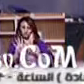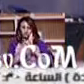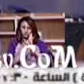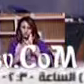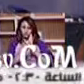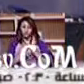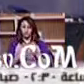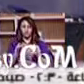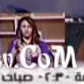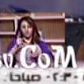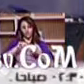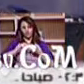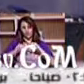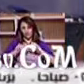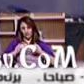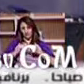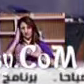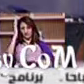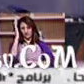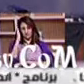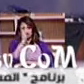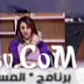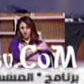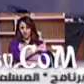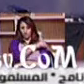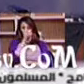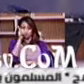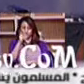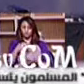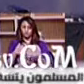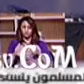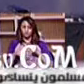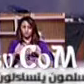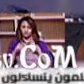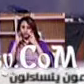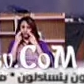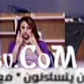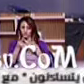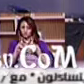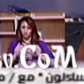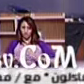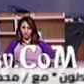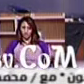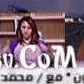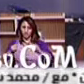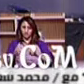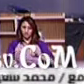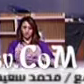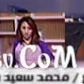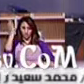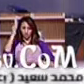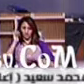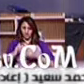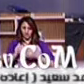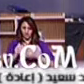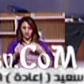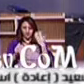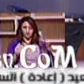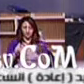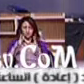بوضع الدستور ايضا مساء الخير دكتور جمال اهلا اهلا ايه راي حضرتك في قرار اللجنه العليا للانتخابات بالانعزال طعون لم يتم